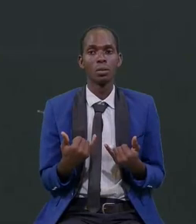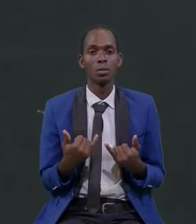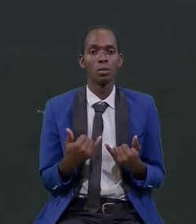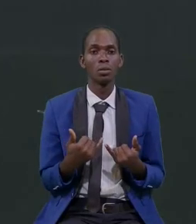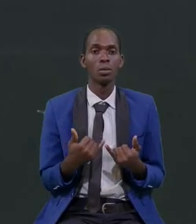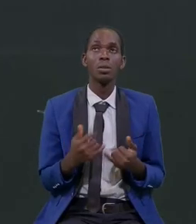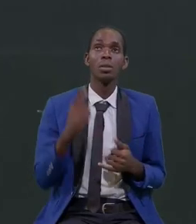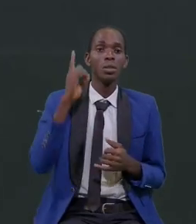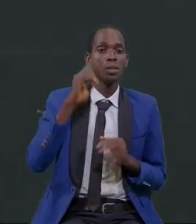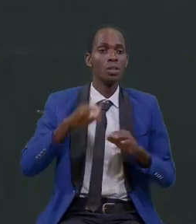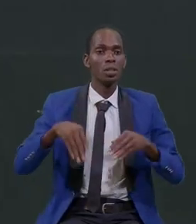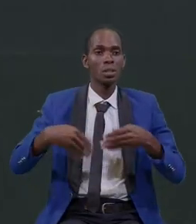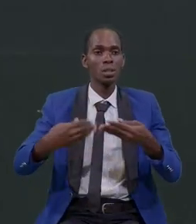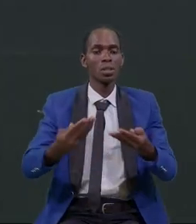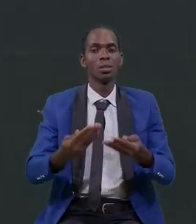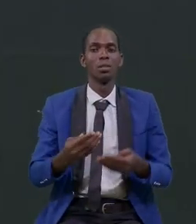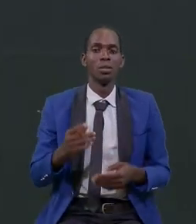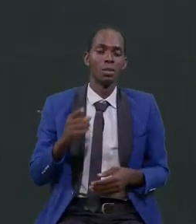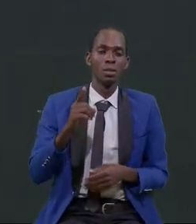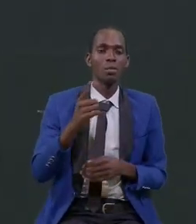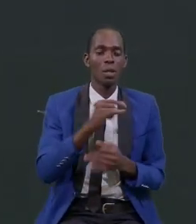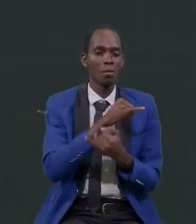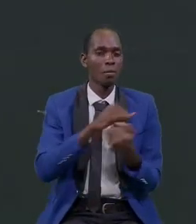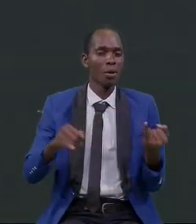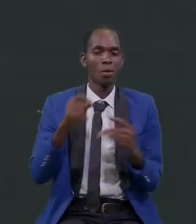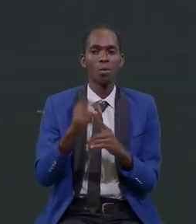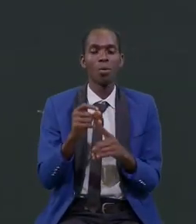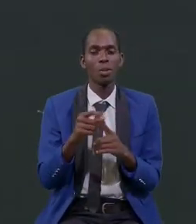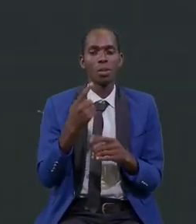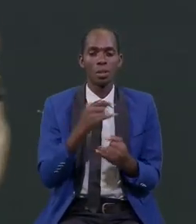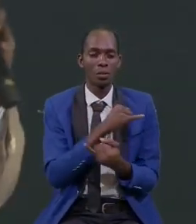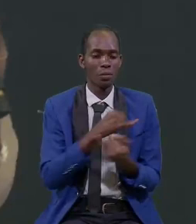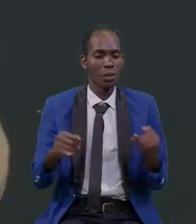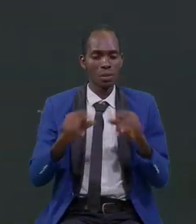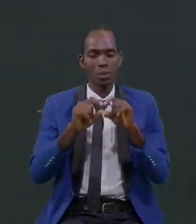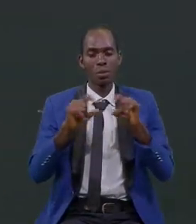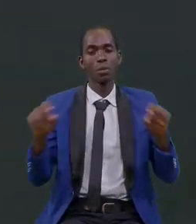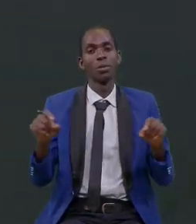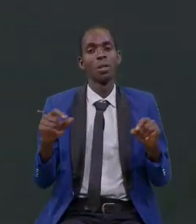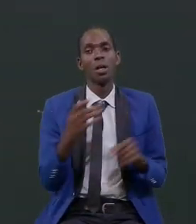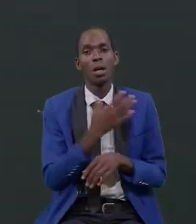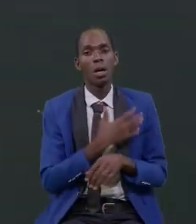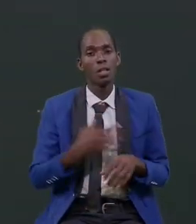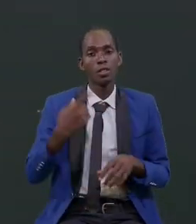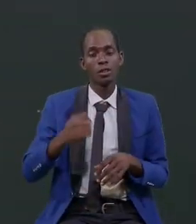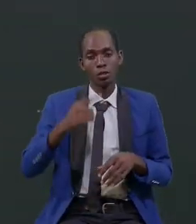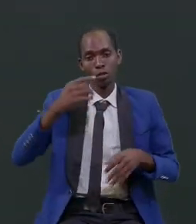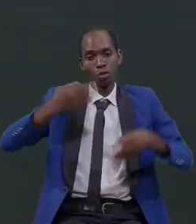Maintenant, il donne la parole finale, la phrase finale, et le